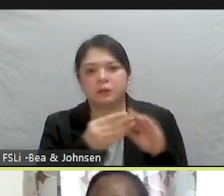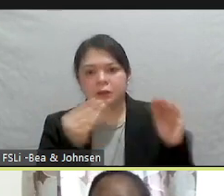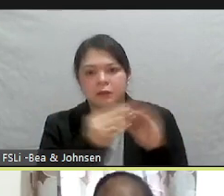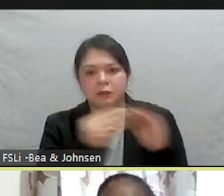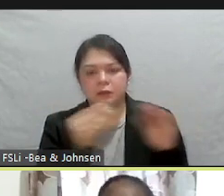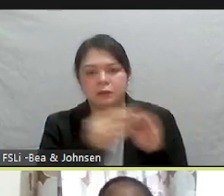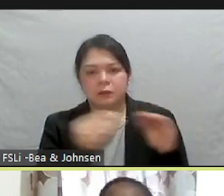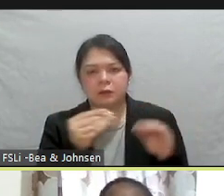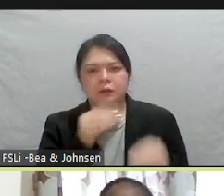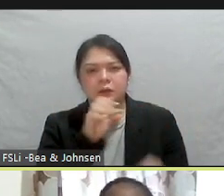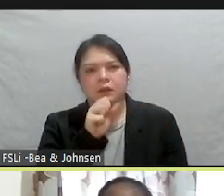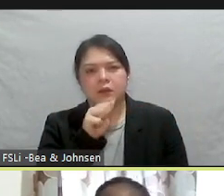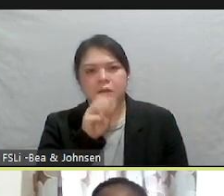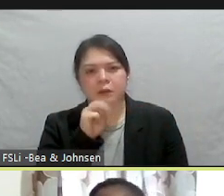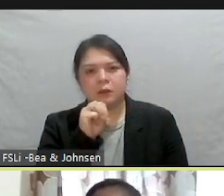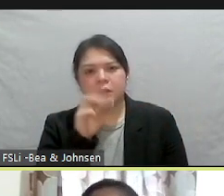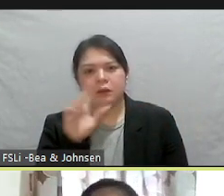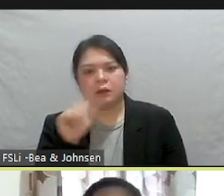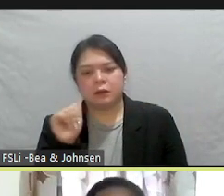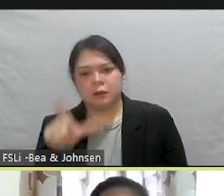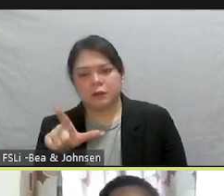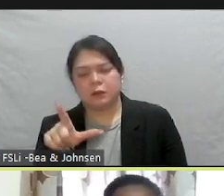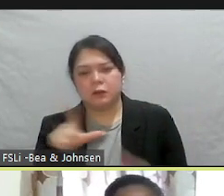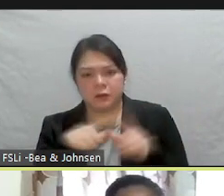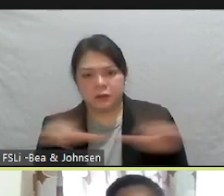Sambal Botoland language po.